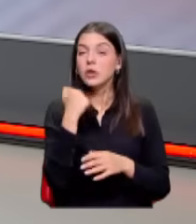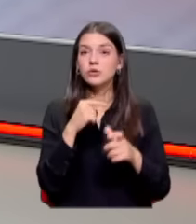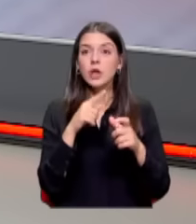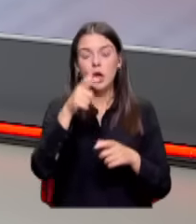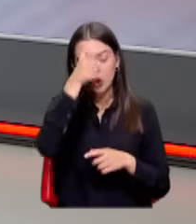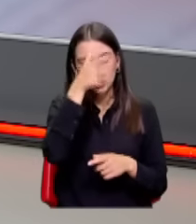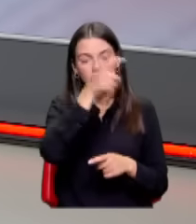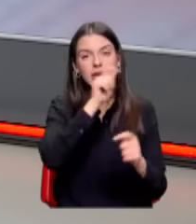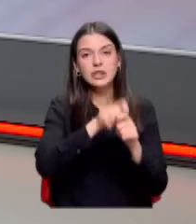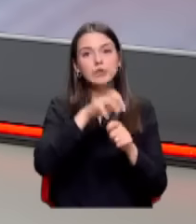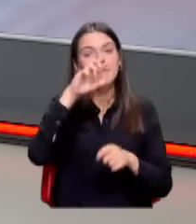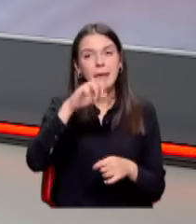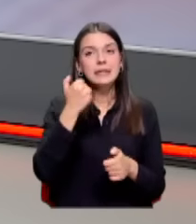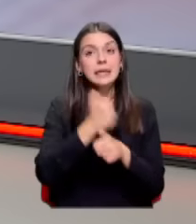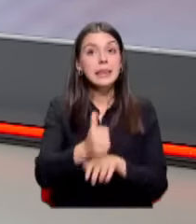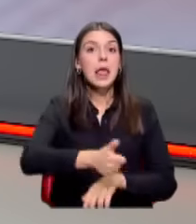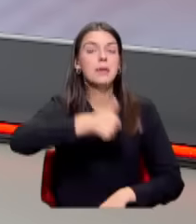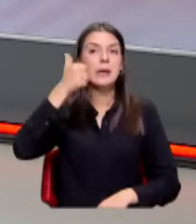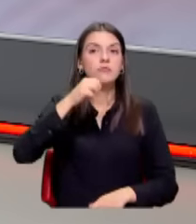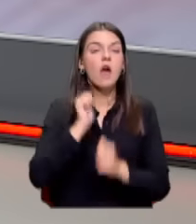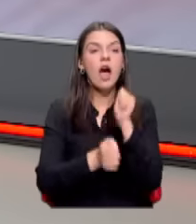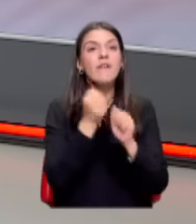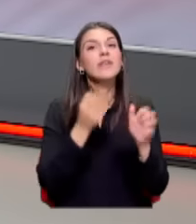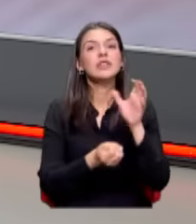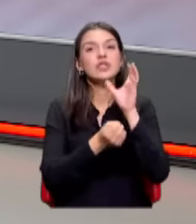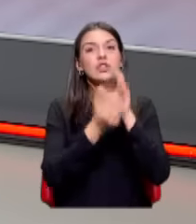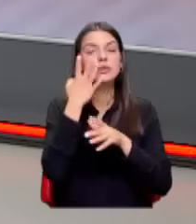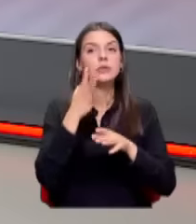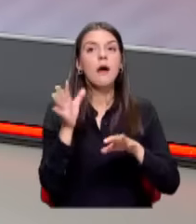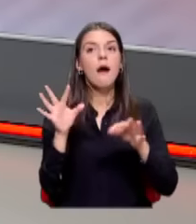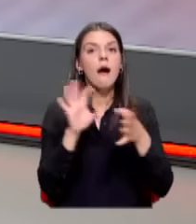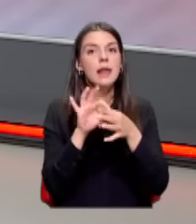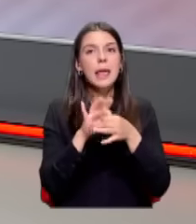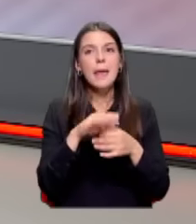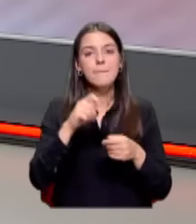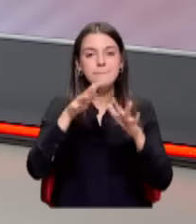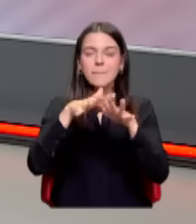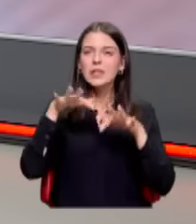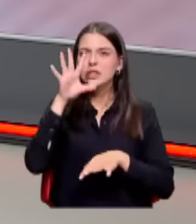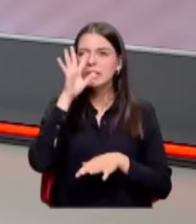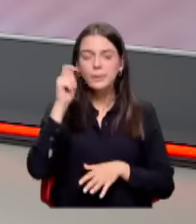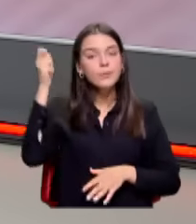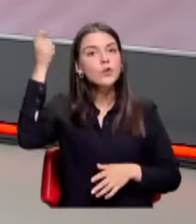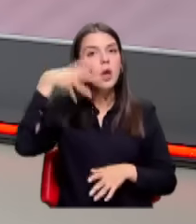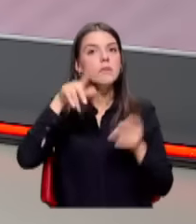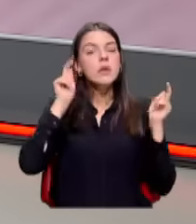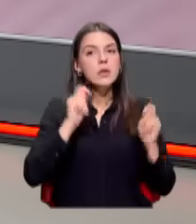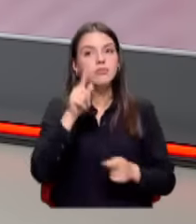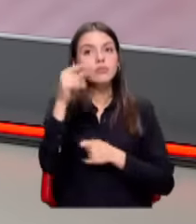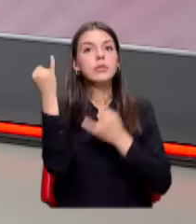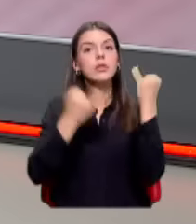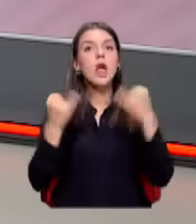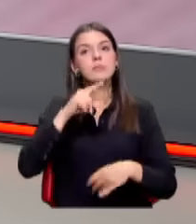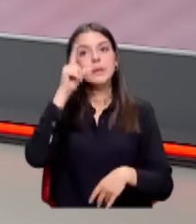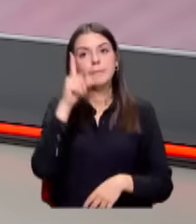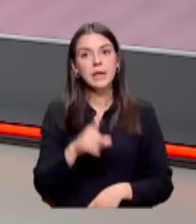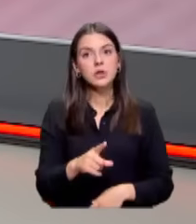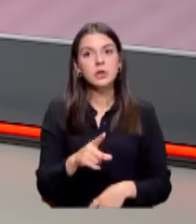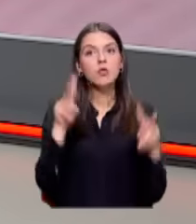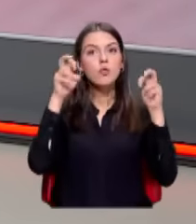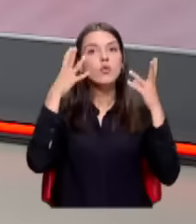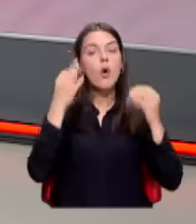İşçi Partisi Genel Başkanı, kavganın çıkış sebebiyle ilgili meclisi kim yönetsin meselesinin tartışmayı başlatan konu